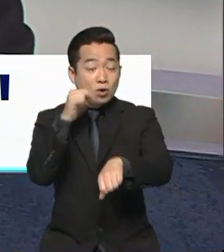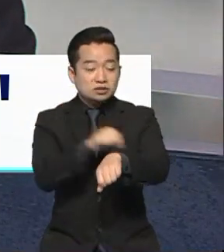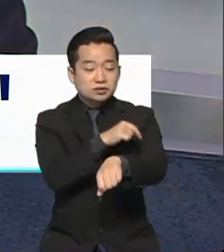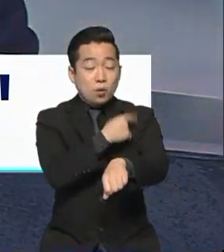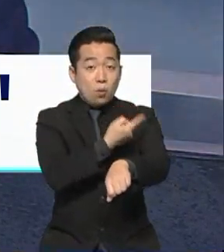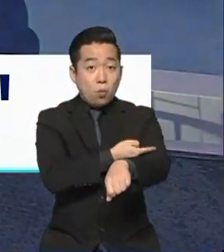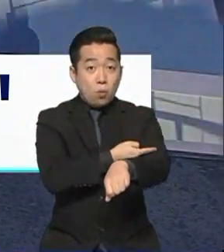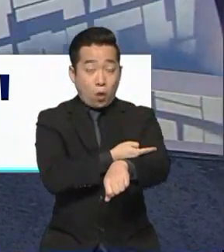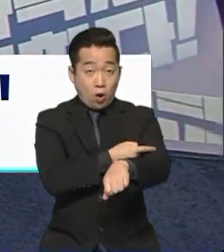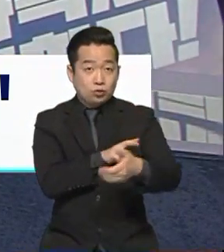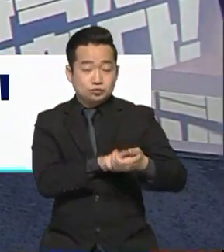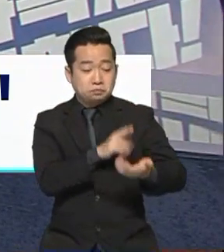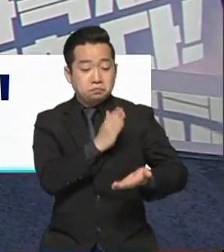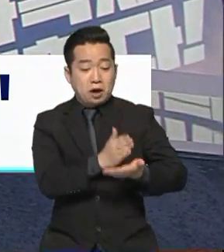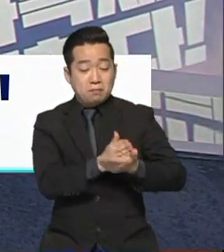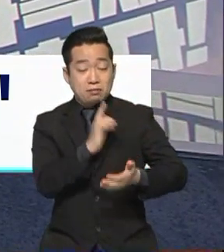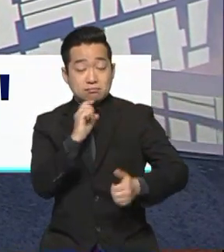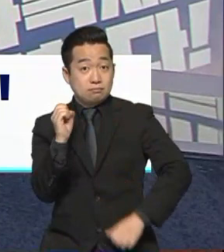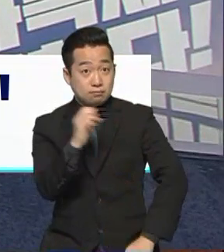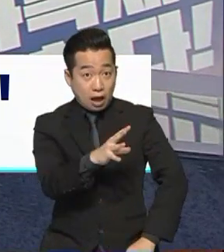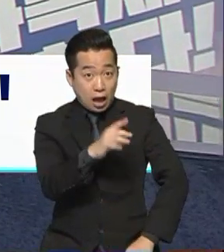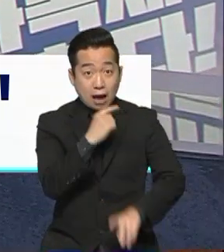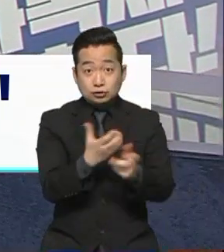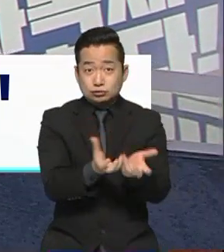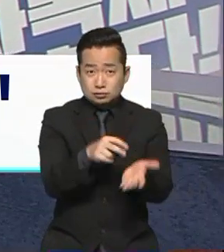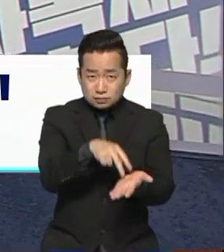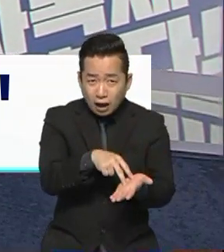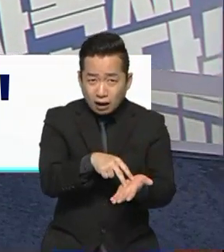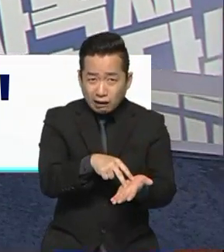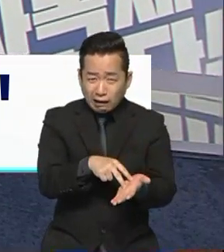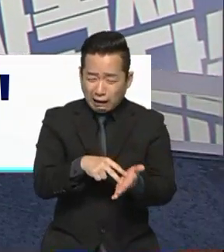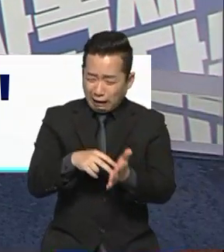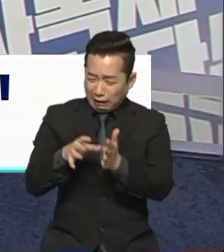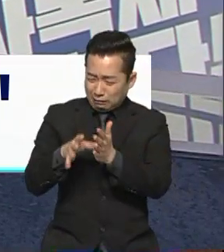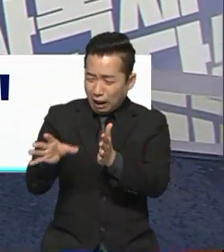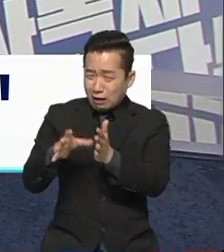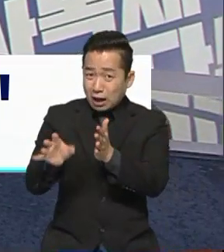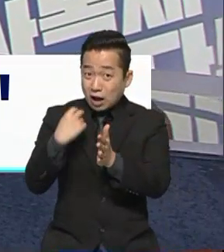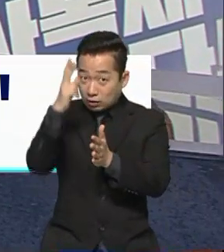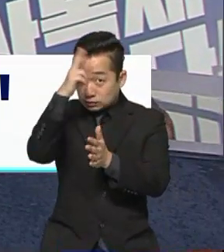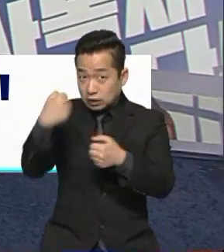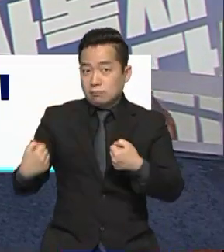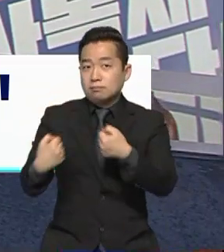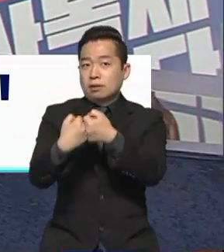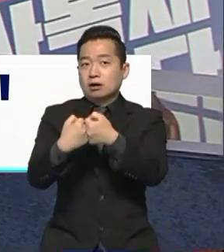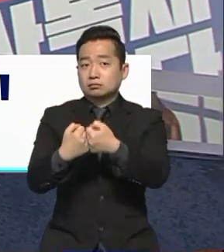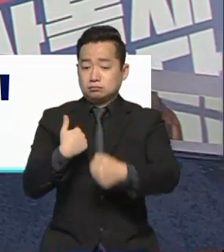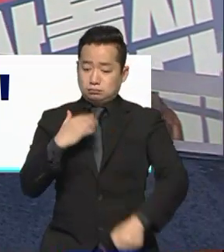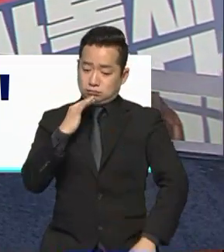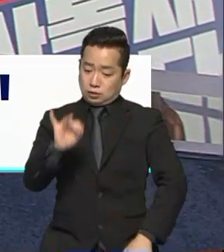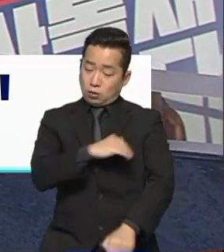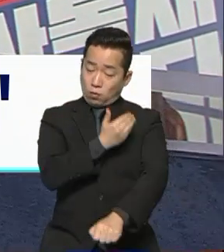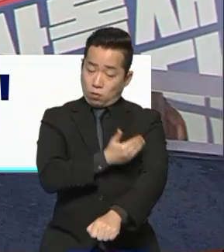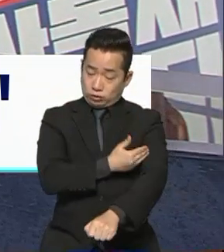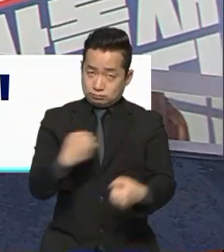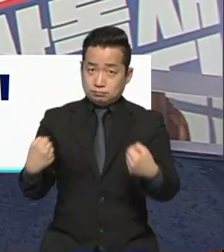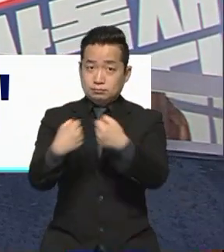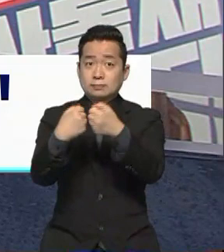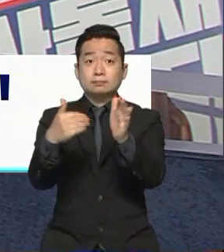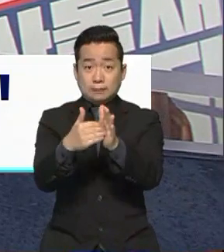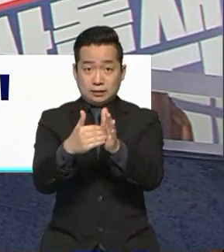뒤에 숨지 말라고 압박했지만 민주당은 극악무도한 검찰에 맞설 당연한 권리라고 맞받았습니다